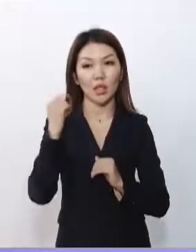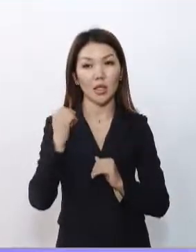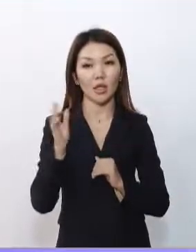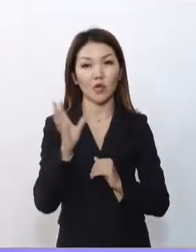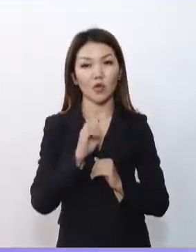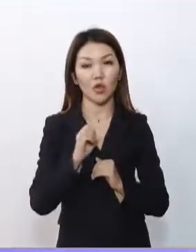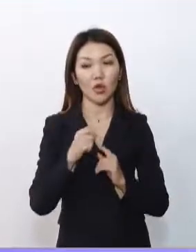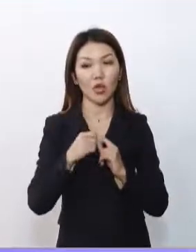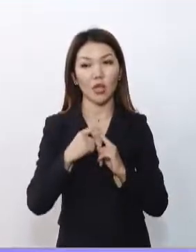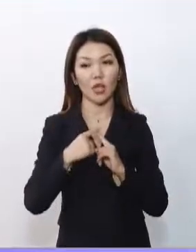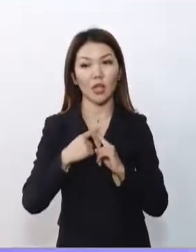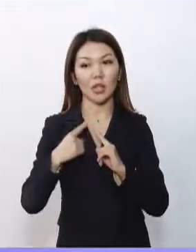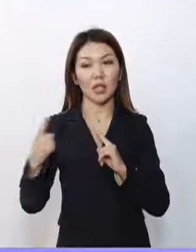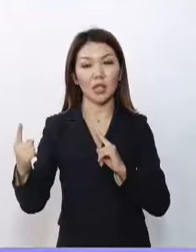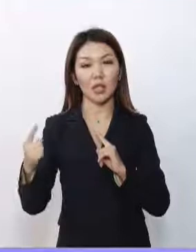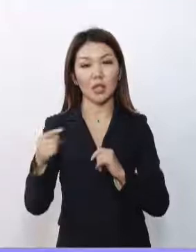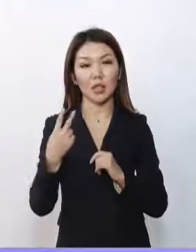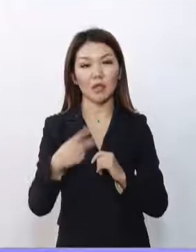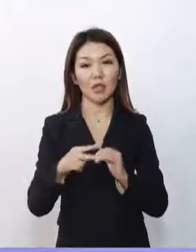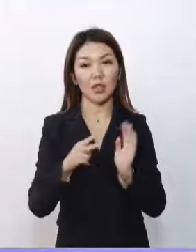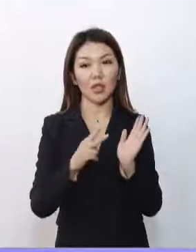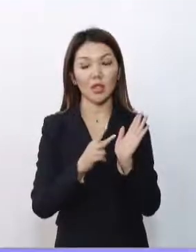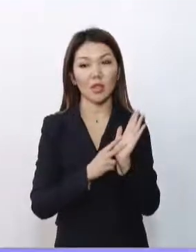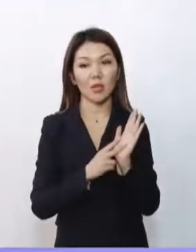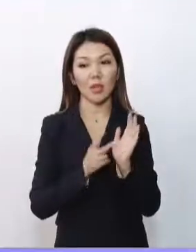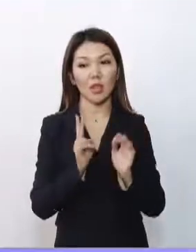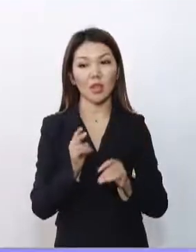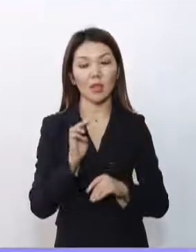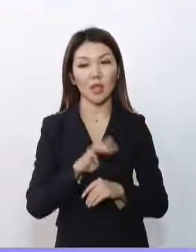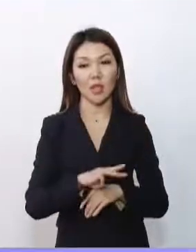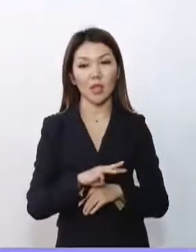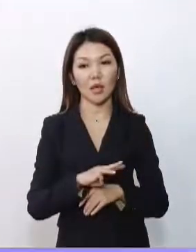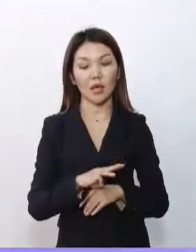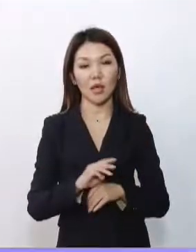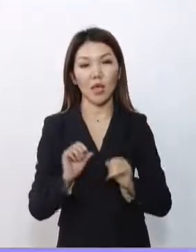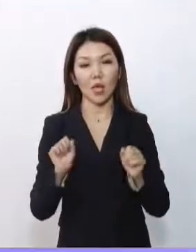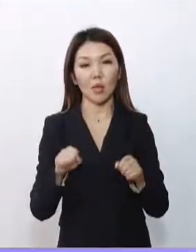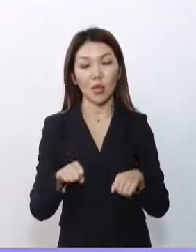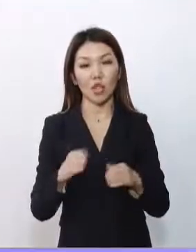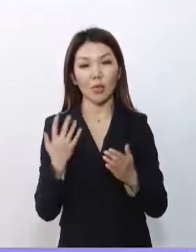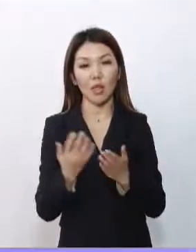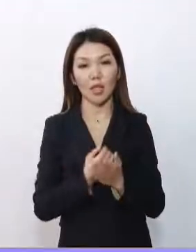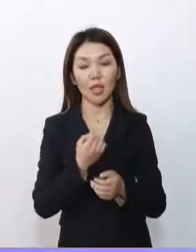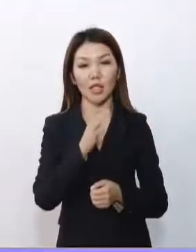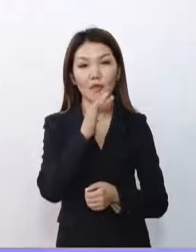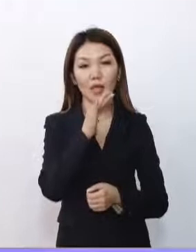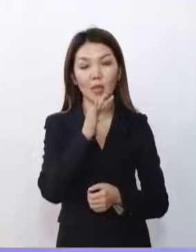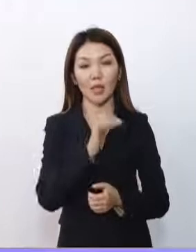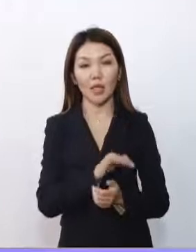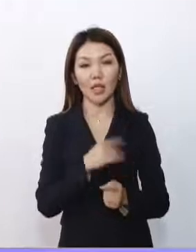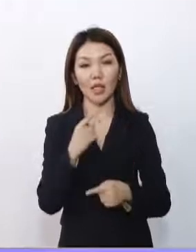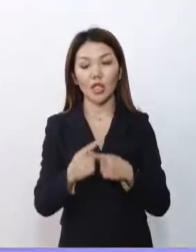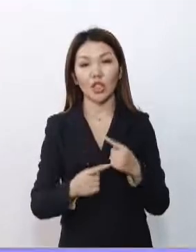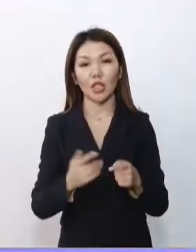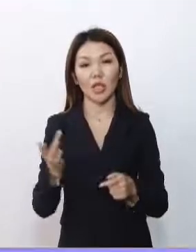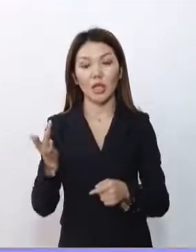расстояние 27 километров можем найти время через